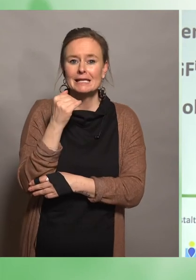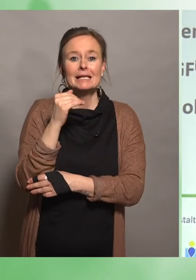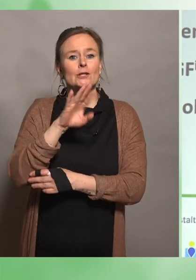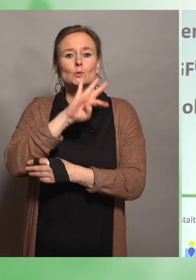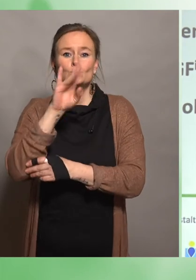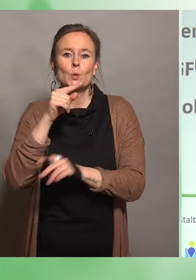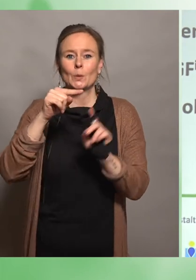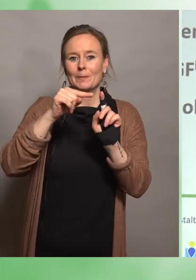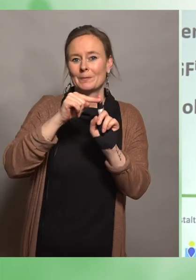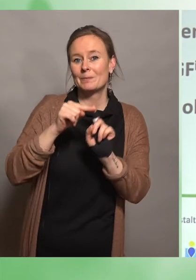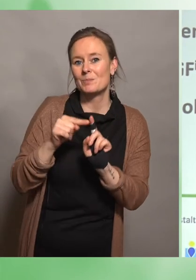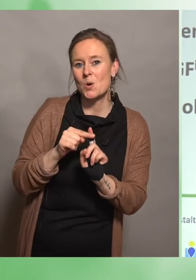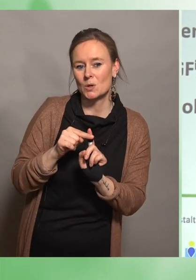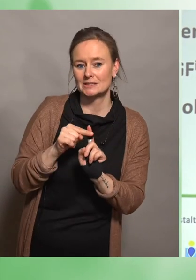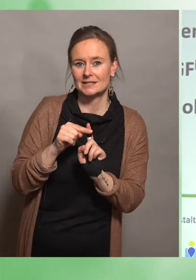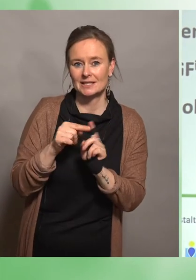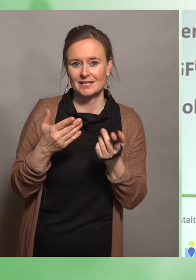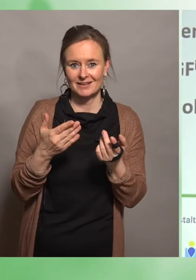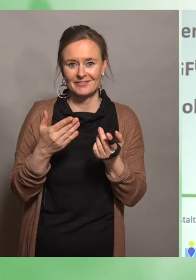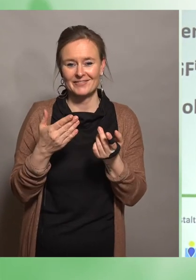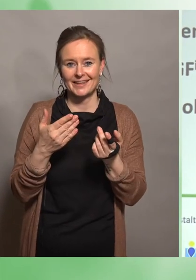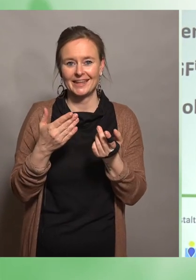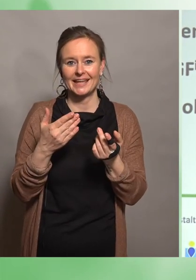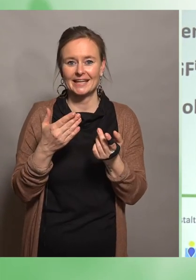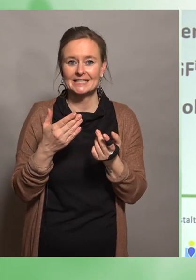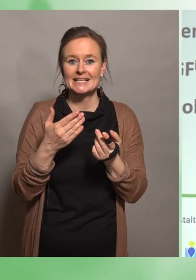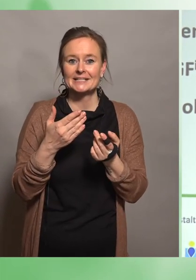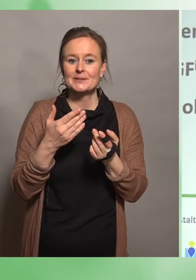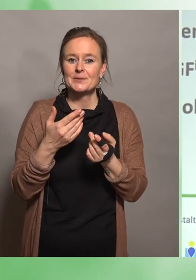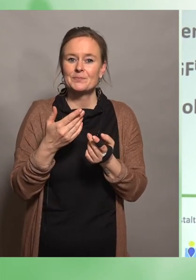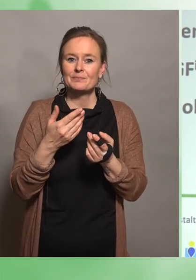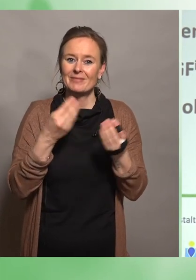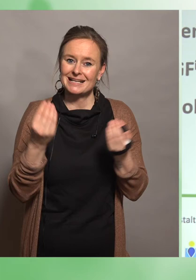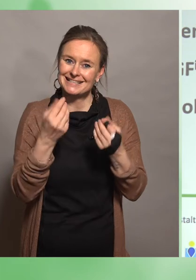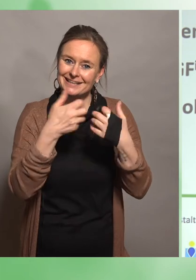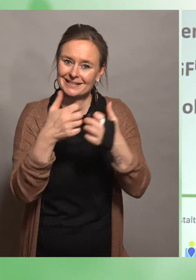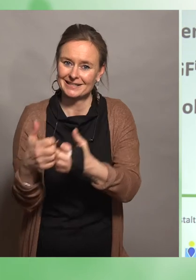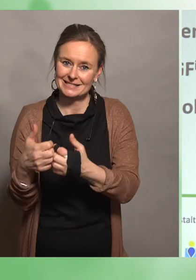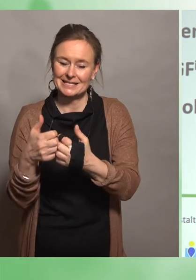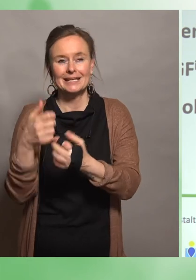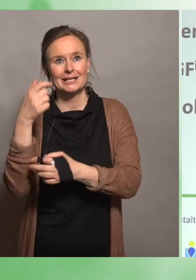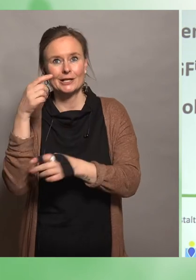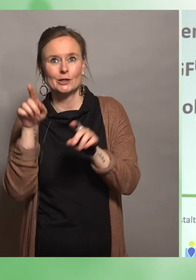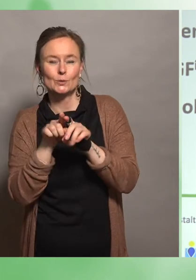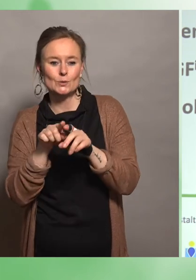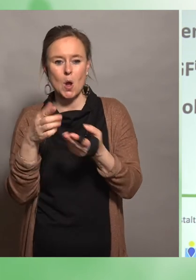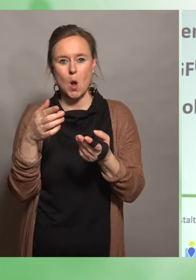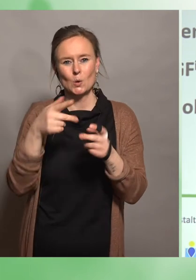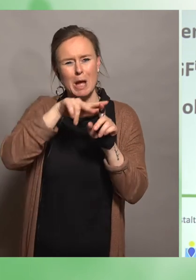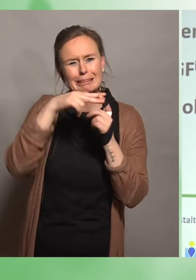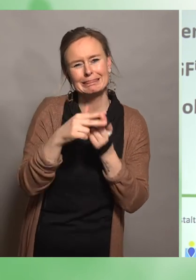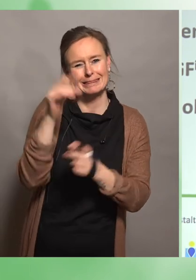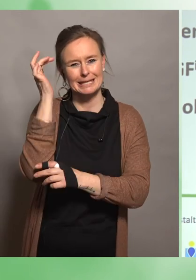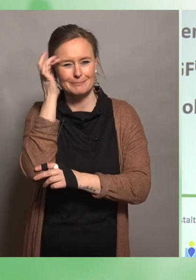positiven Bemerkungen zu den Mitarbeiterinnen und Mitarbeitern mit Behinderung gemacht. Teamgeist, Loyalität,